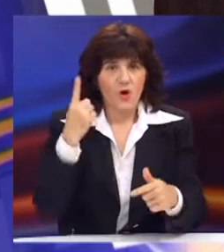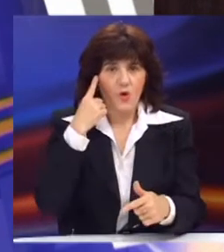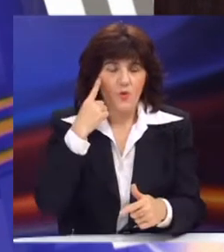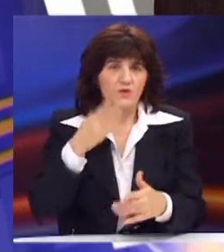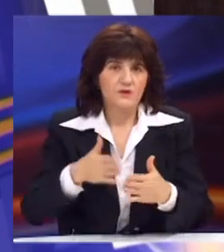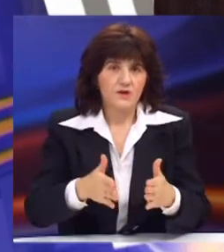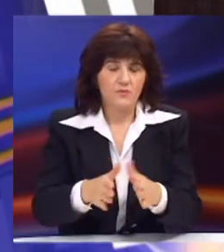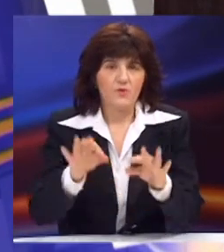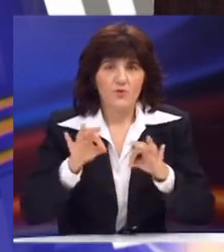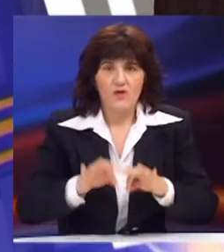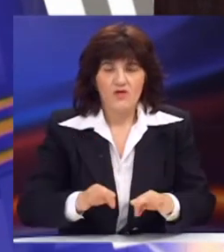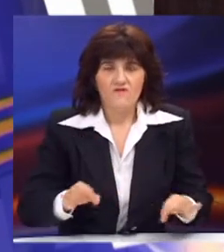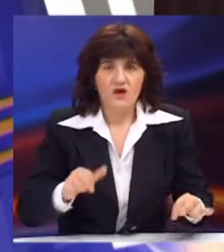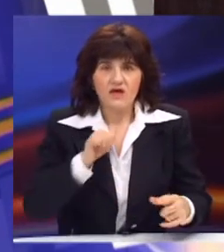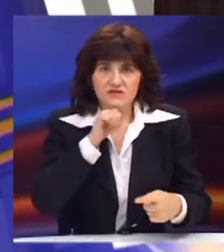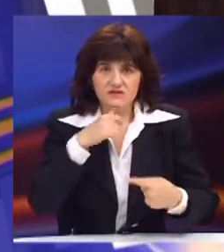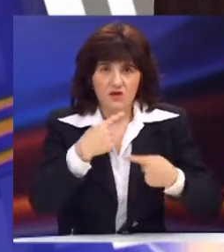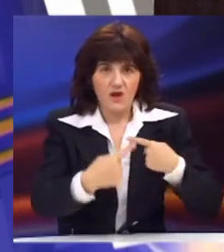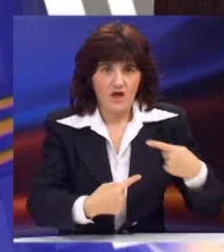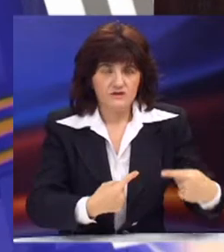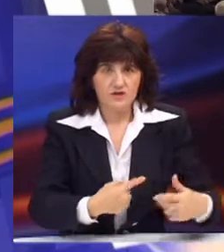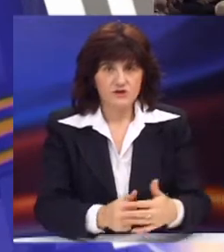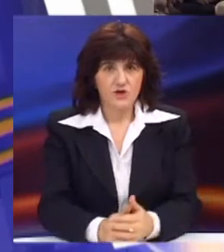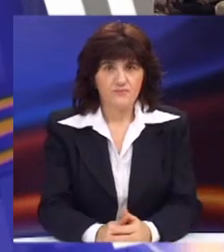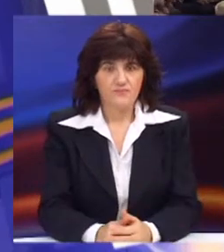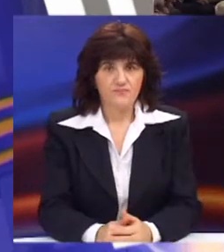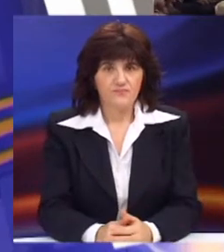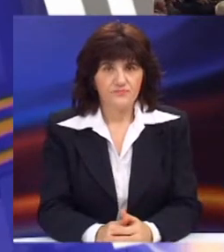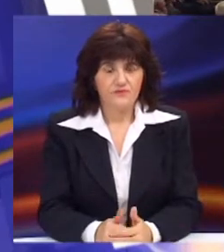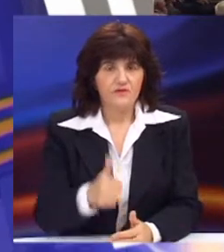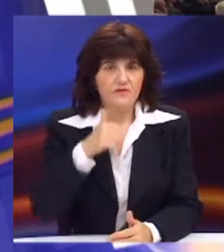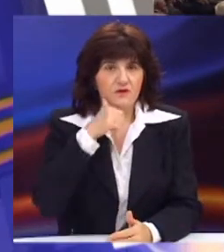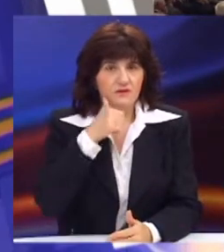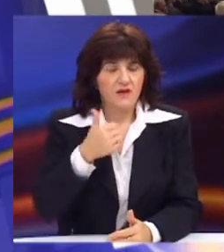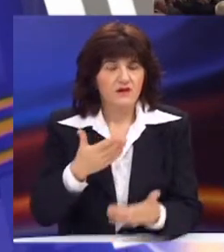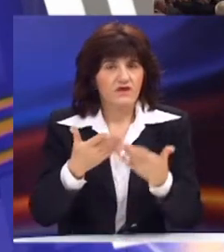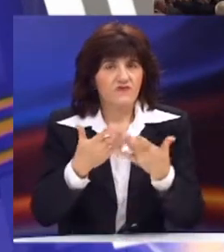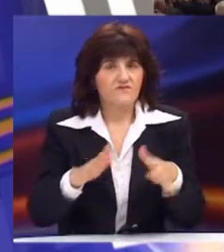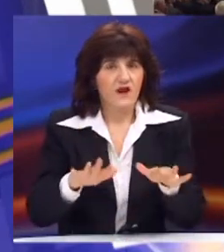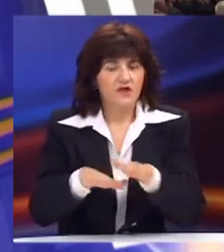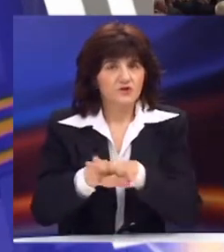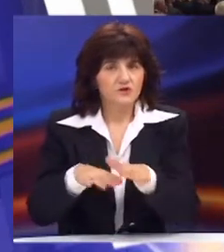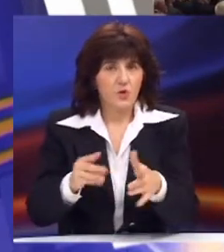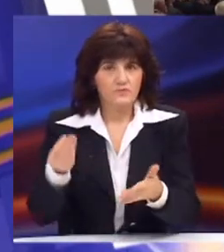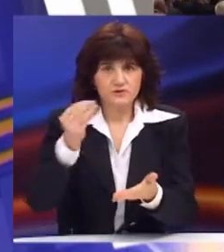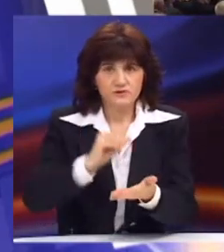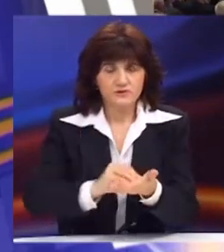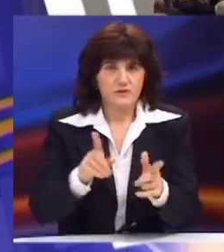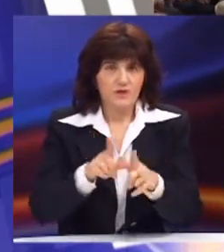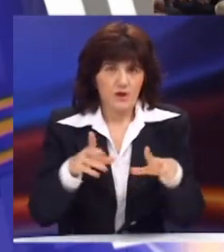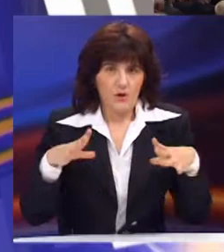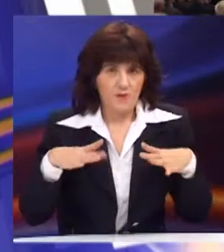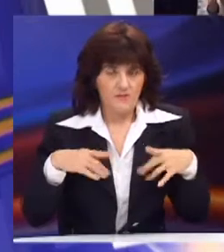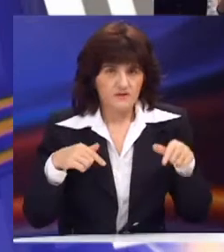svoj kulturni identitet, folklor, istorijsko nasljeđe. Dan Velike narodne skupštine jedan je od nekoliko praznika